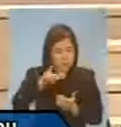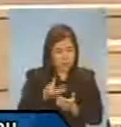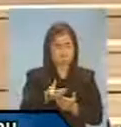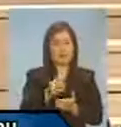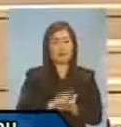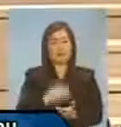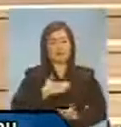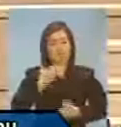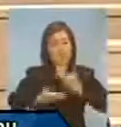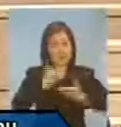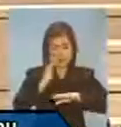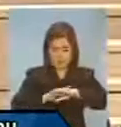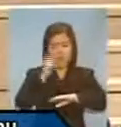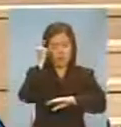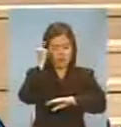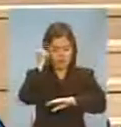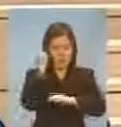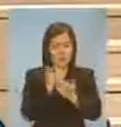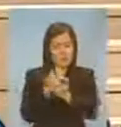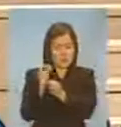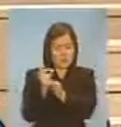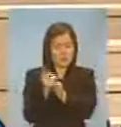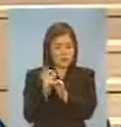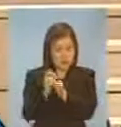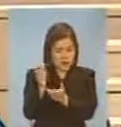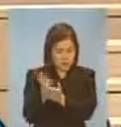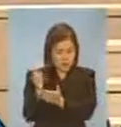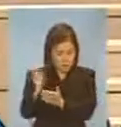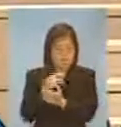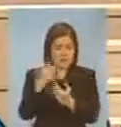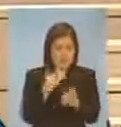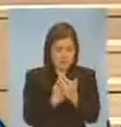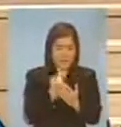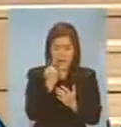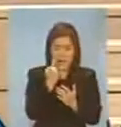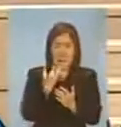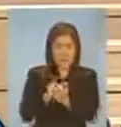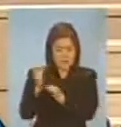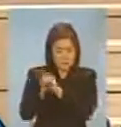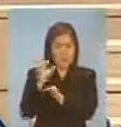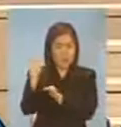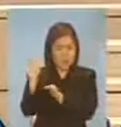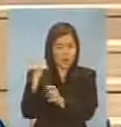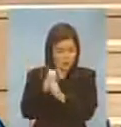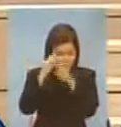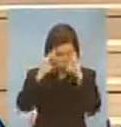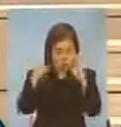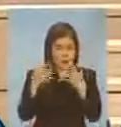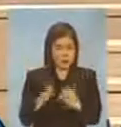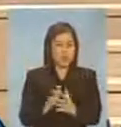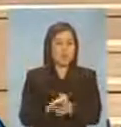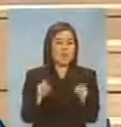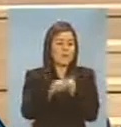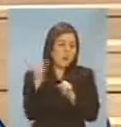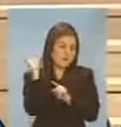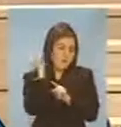องกู้เงินเนี่ยผมถนัดฮะผมมีบาทนึงกู้100บาทก็ยังเคยอย่างเมื่อกี้นี้เมื่อวานผมฟังร